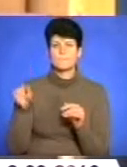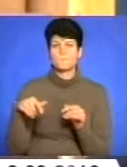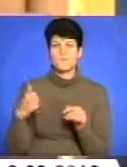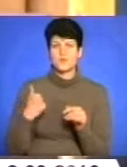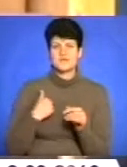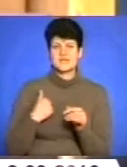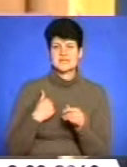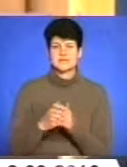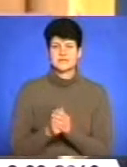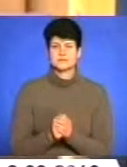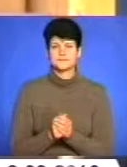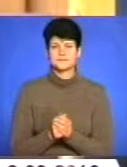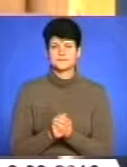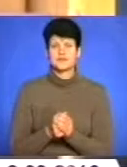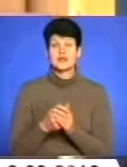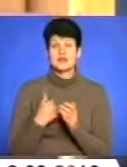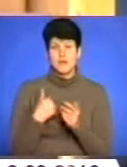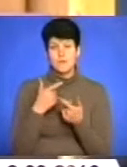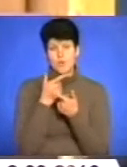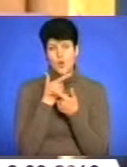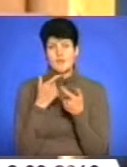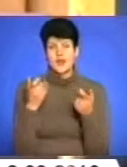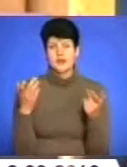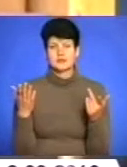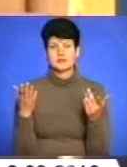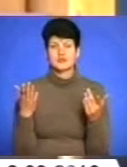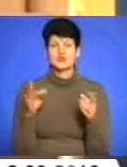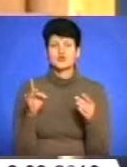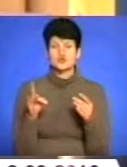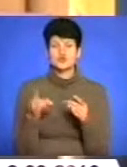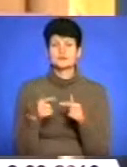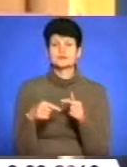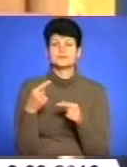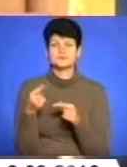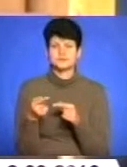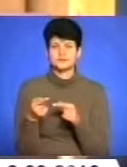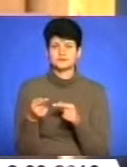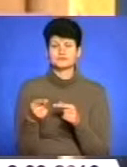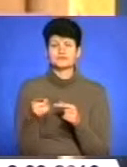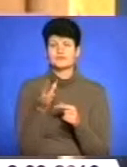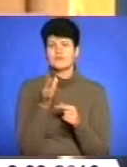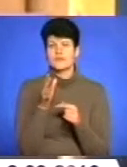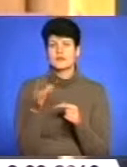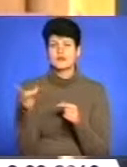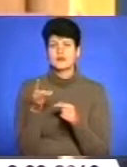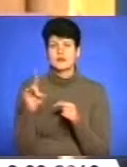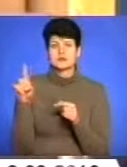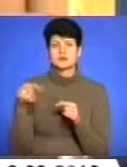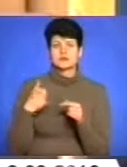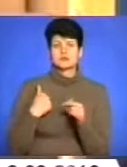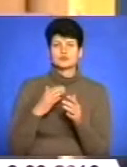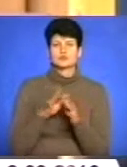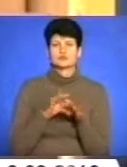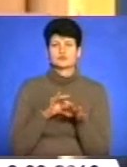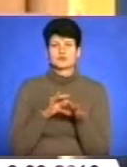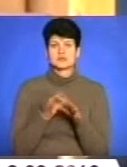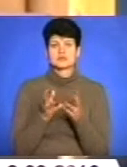мобілізації. Я попередив, що чергова хвиля мобілізації буде відбуватися в першу чергу за